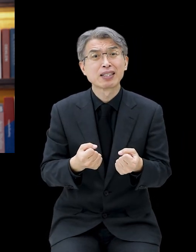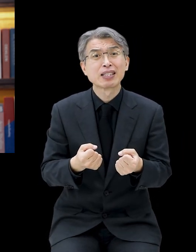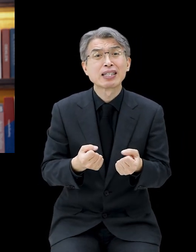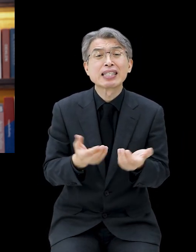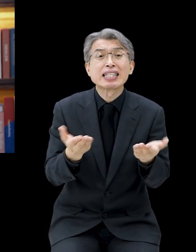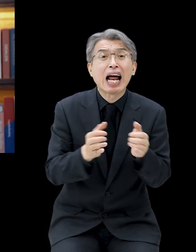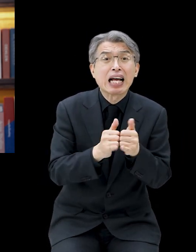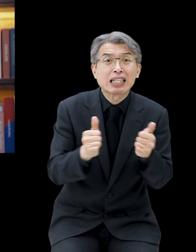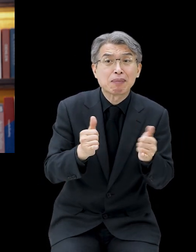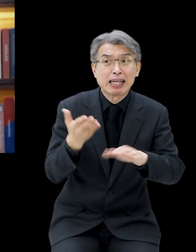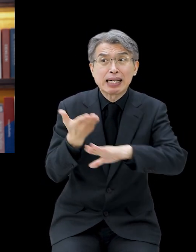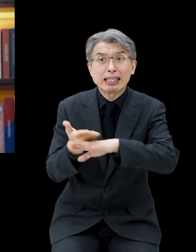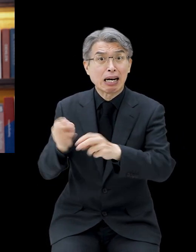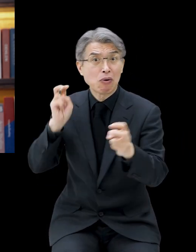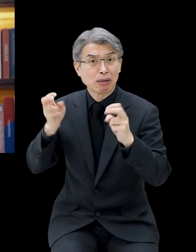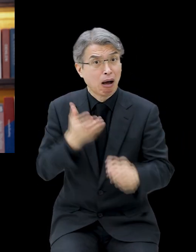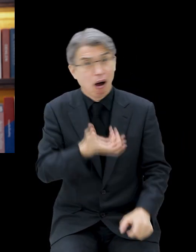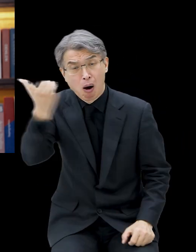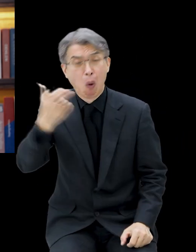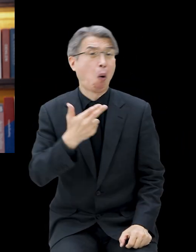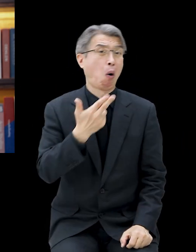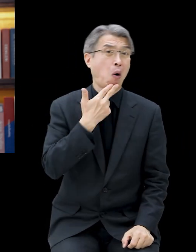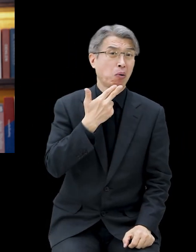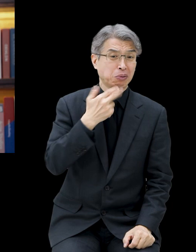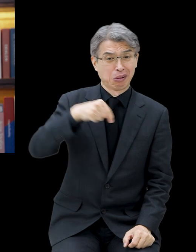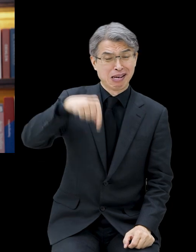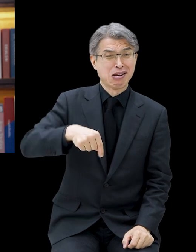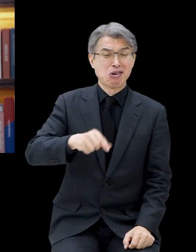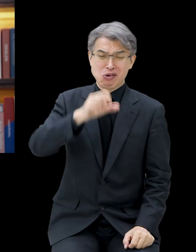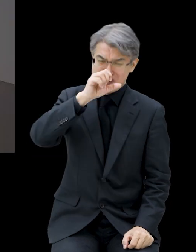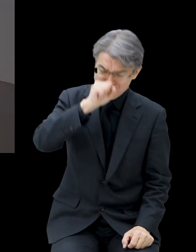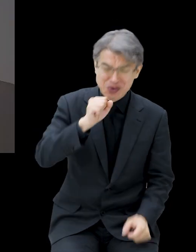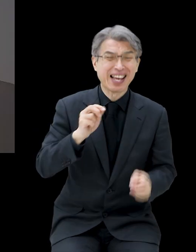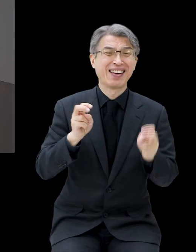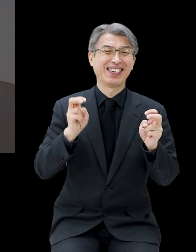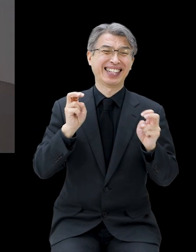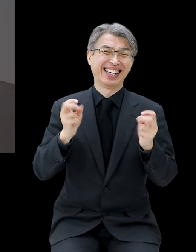굉장히 적고요. 아주 훌륭한, 좋은 회사입니다.